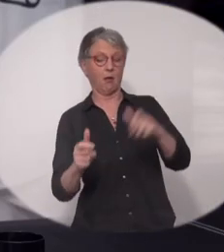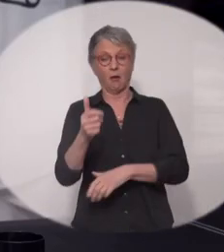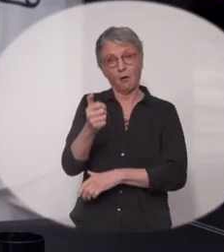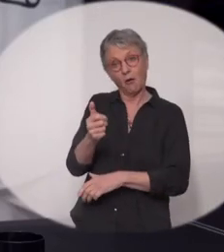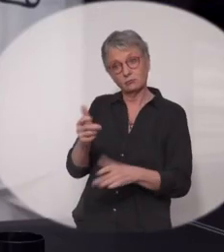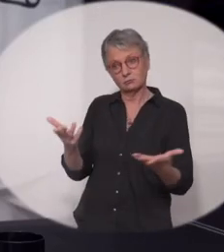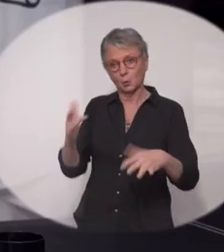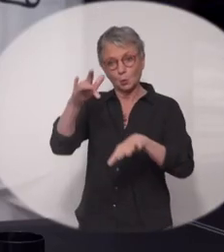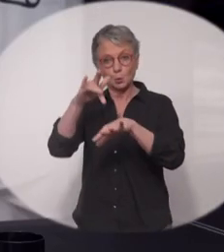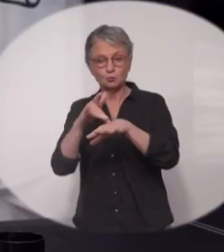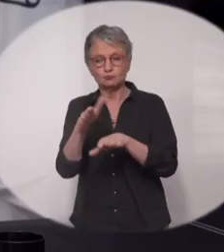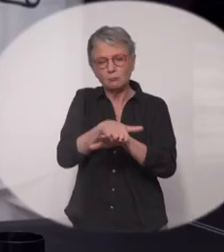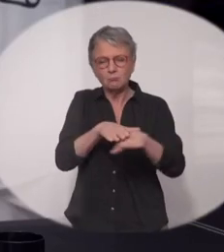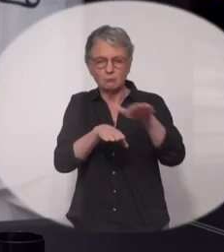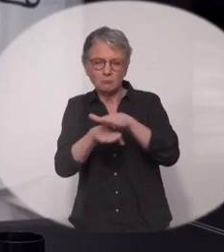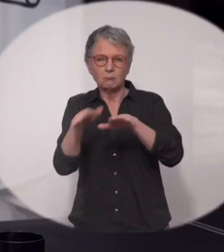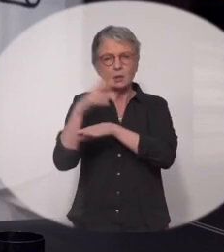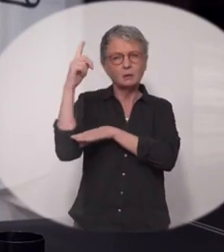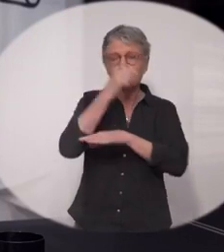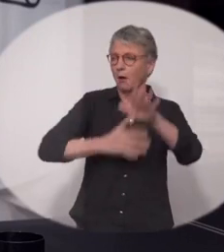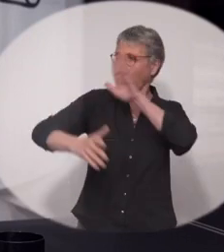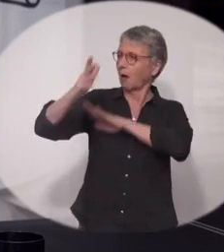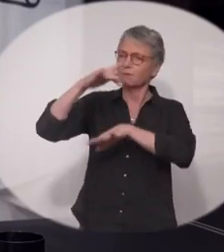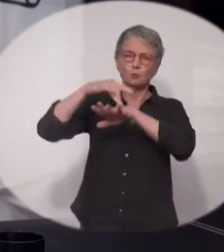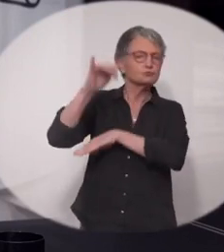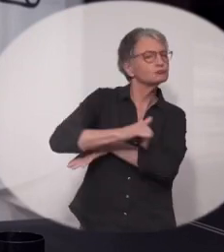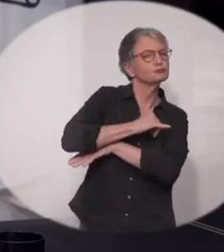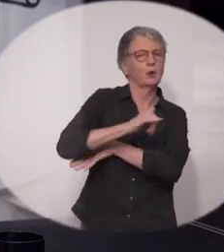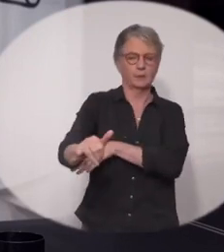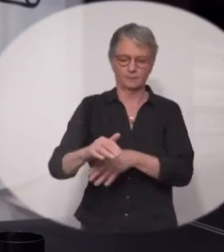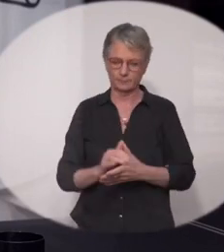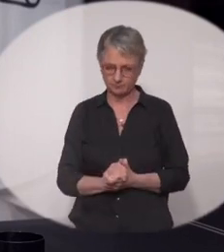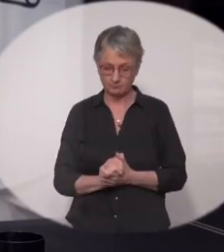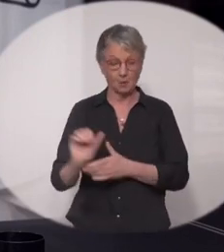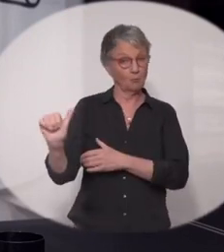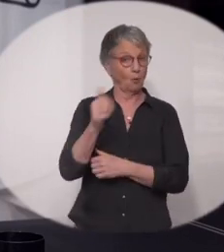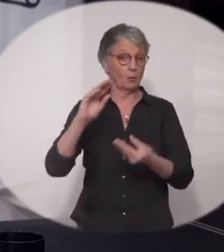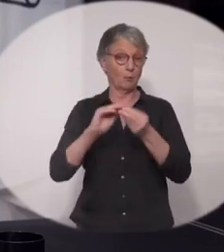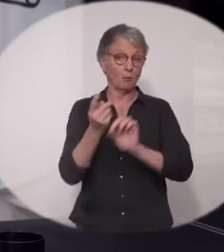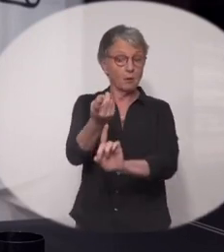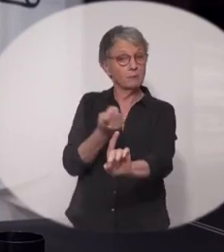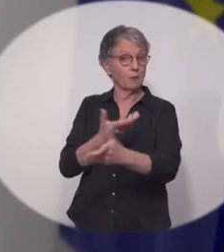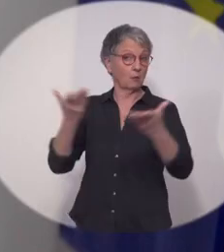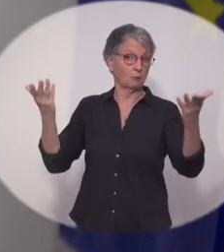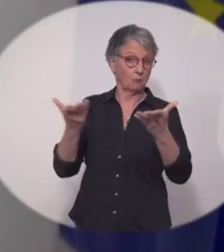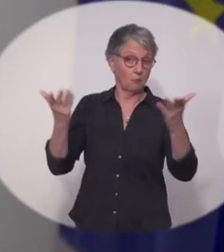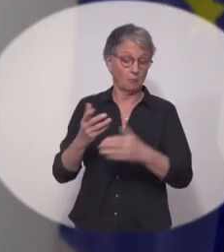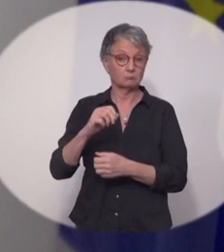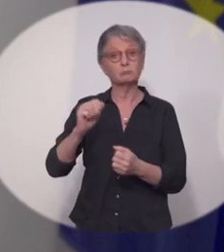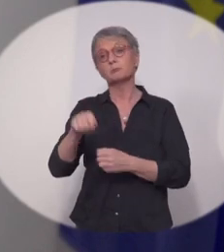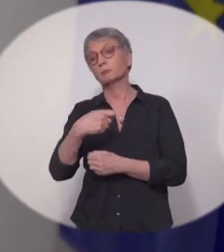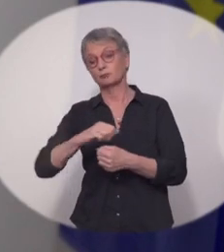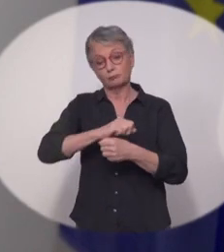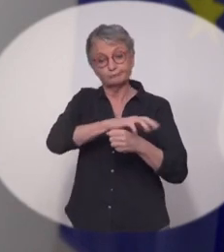confronté à un cumul de difficultés sans équivalent dans notre histoire contemporaine le premier facteur de crise majeure découle bien